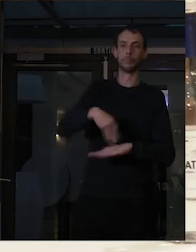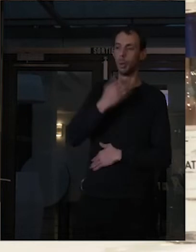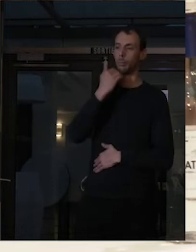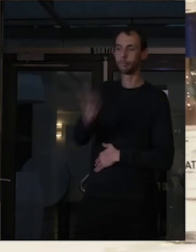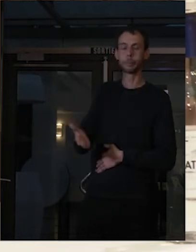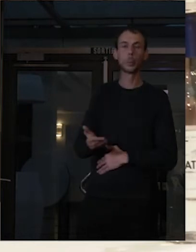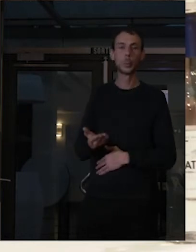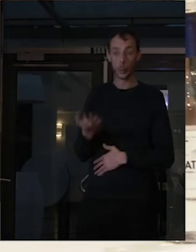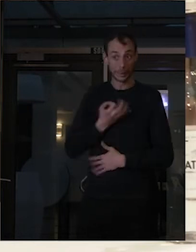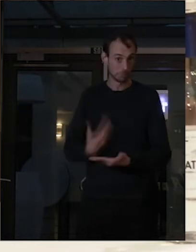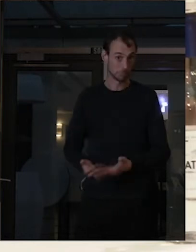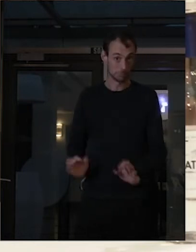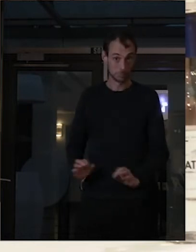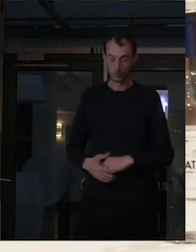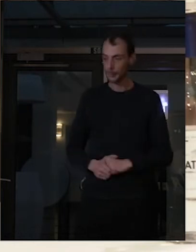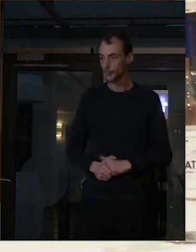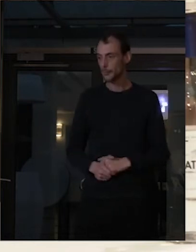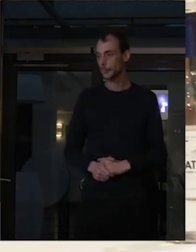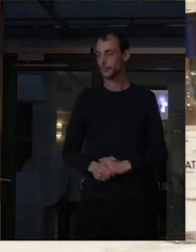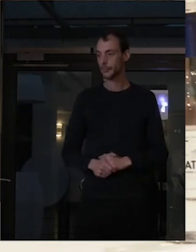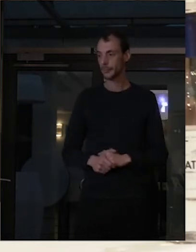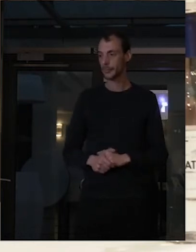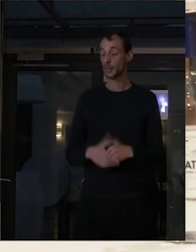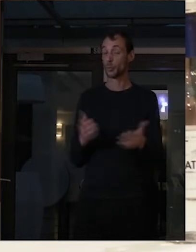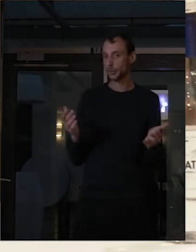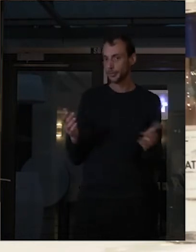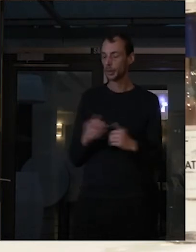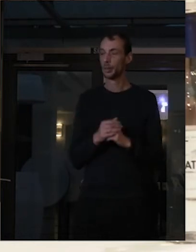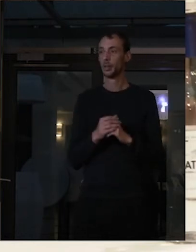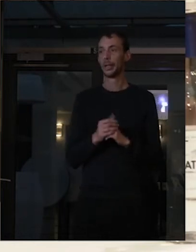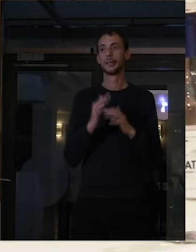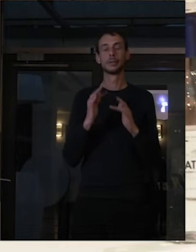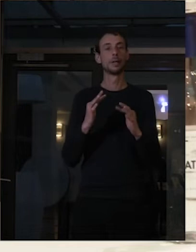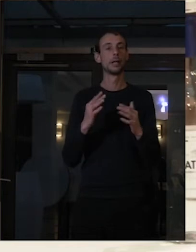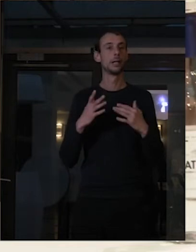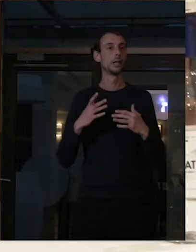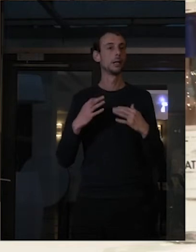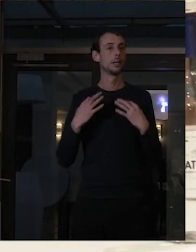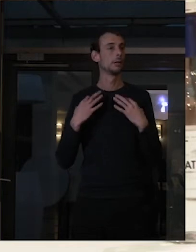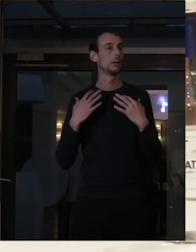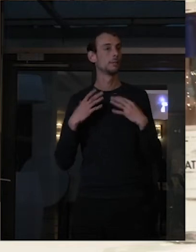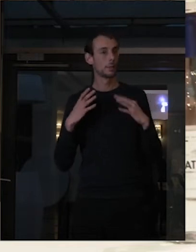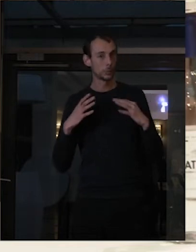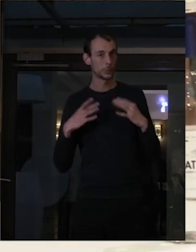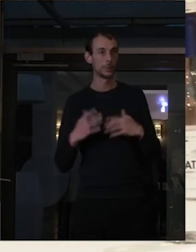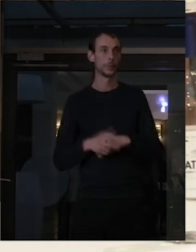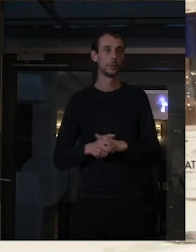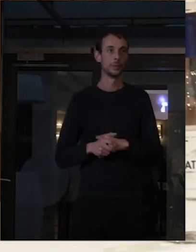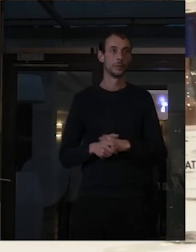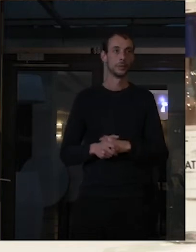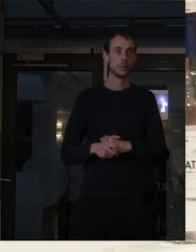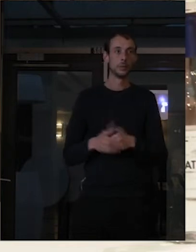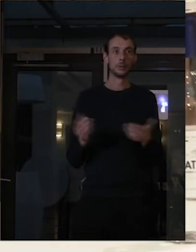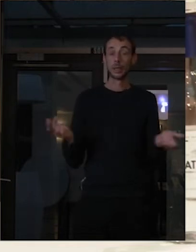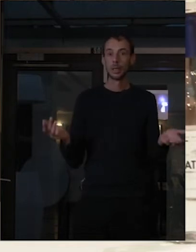Et au niveau des tenues, c'est... Mais vu qu'à aucun moment on s'est dit